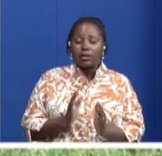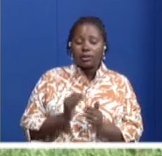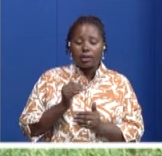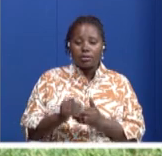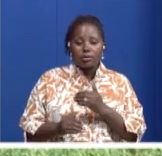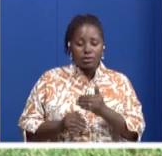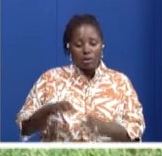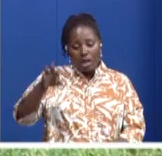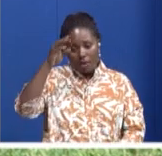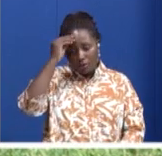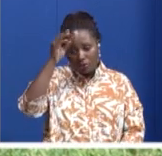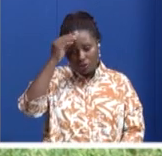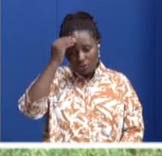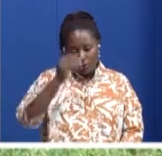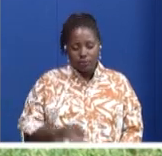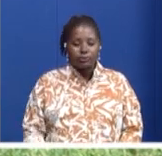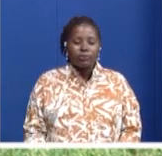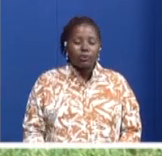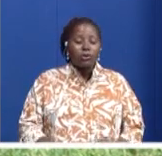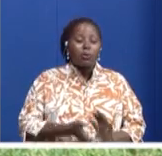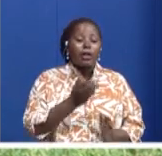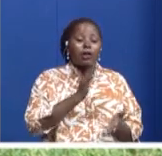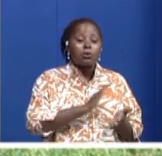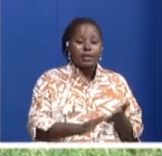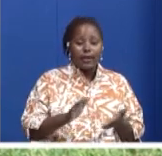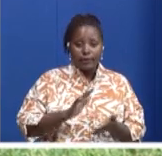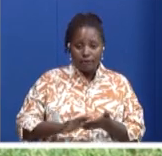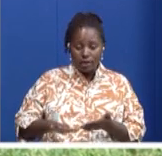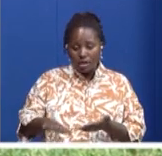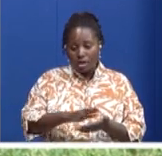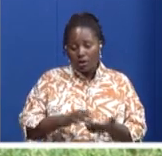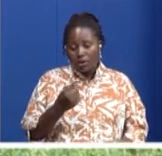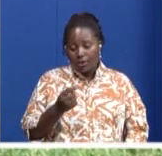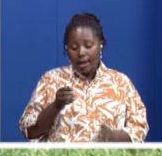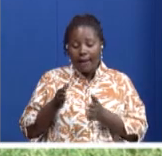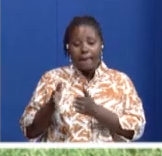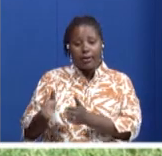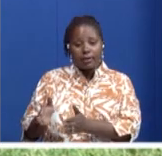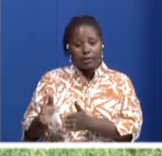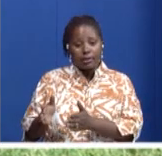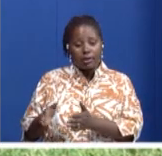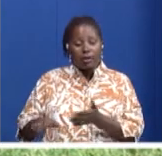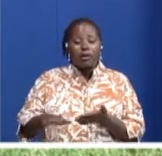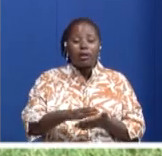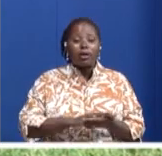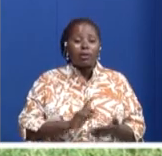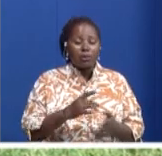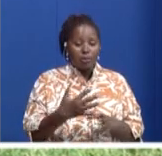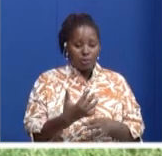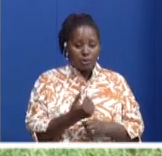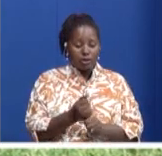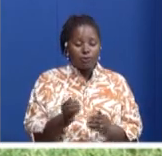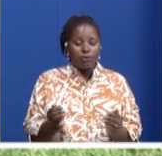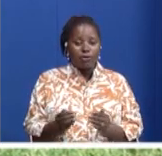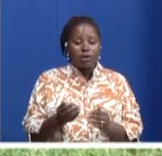ku kuf usaf katika moja ya magala kwenye eneo ambal tum kwa ajili ya kuw hawa